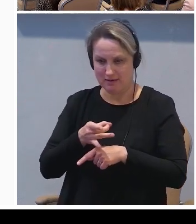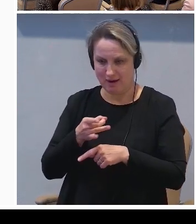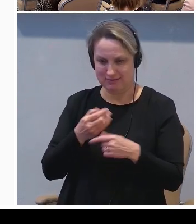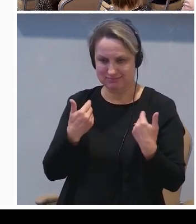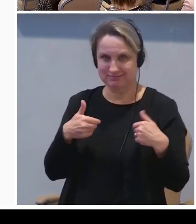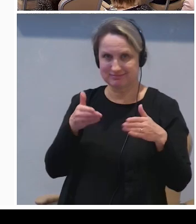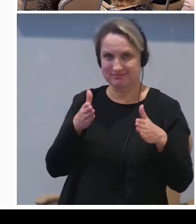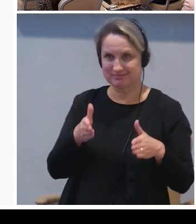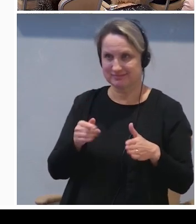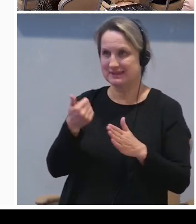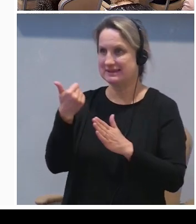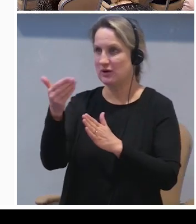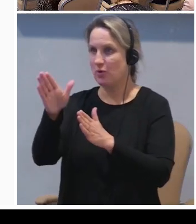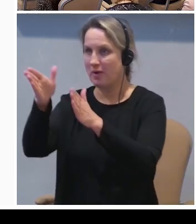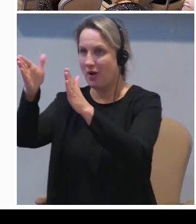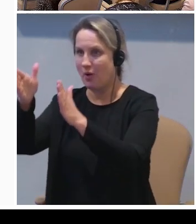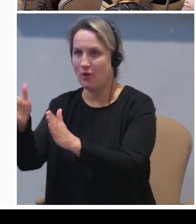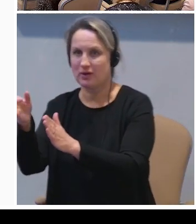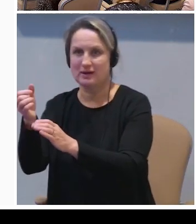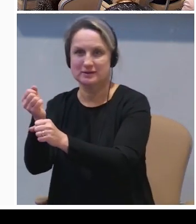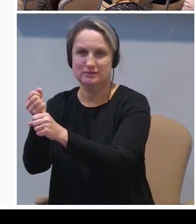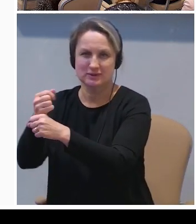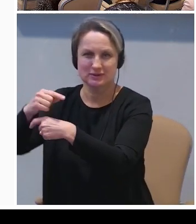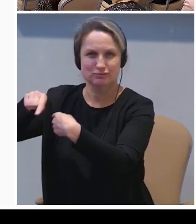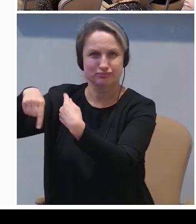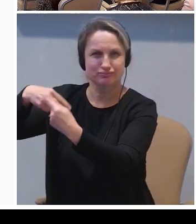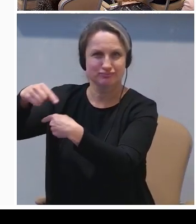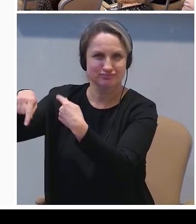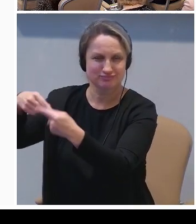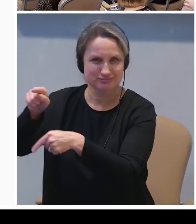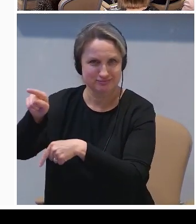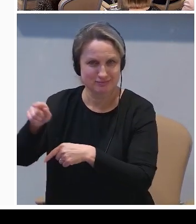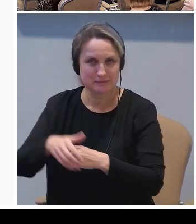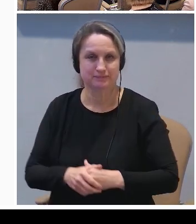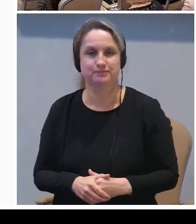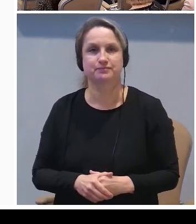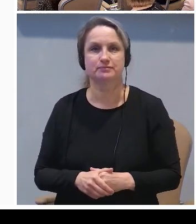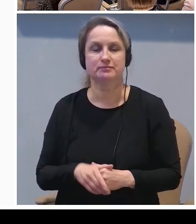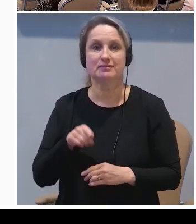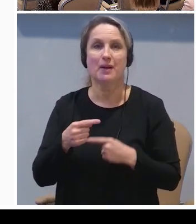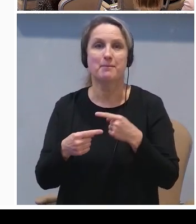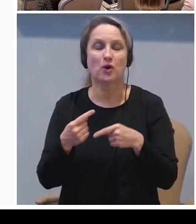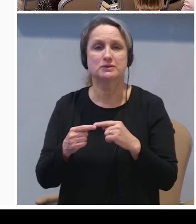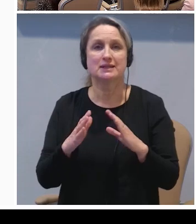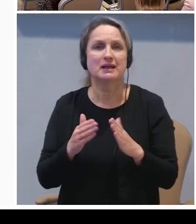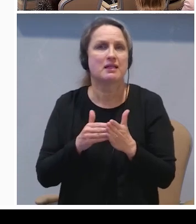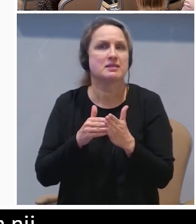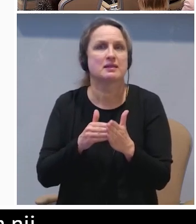And so what we've done is to put a piece of protein called ApoE2. Et see protsess oleks